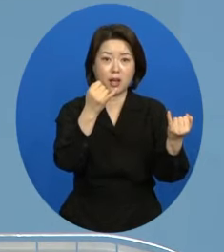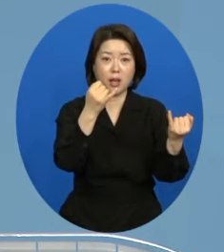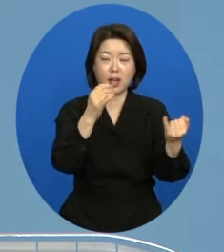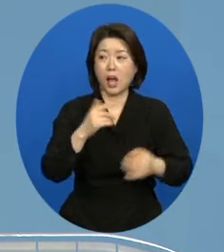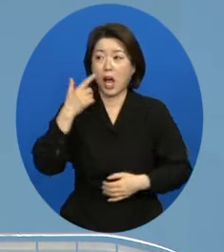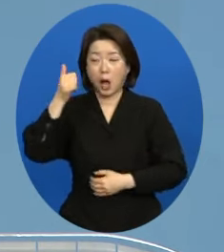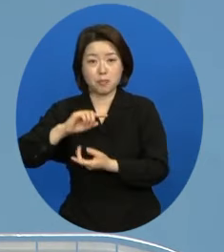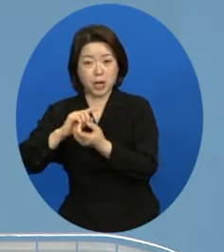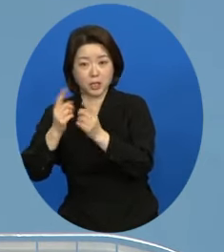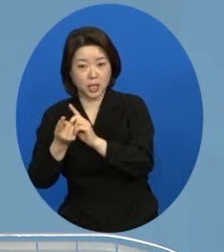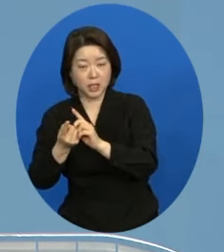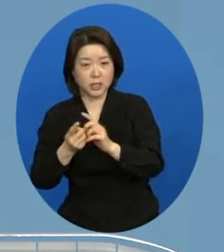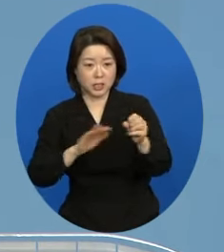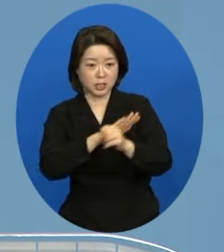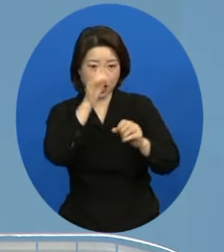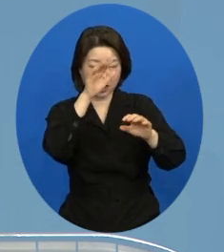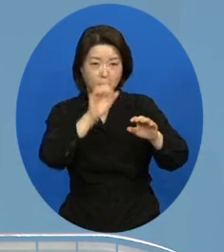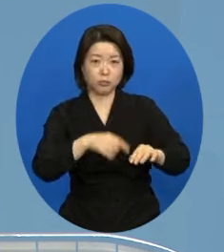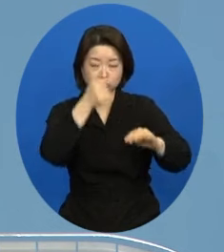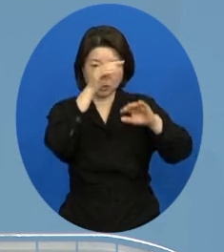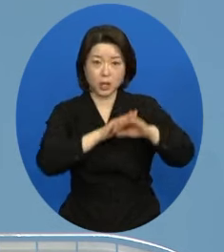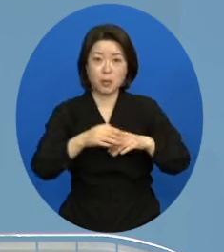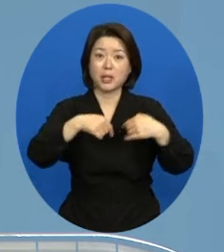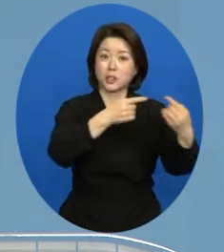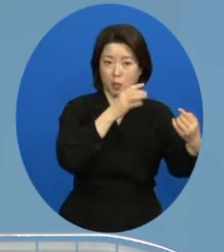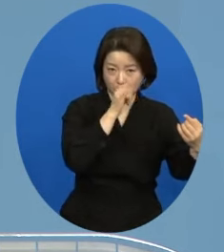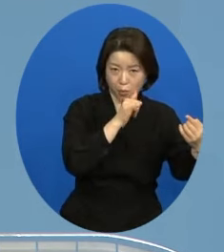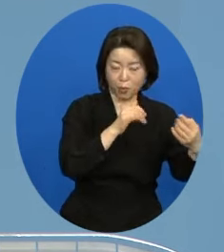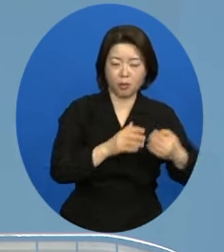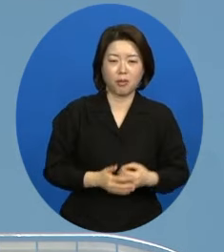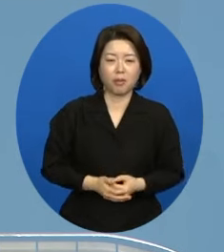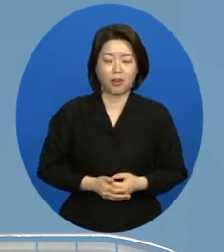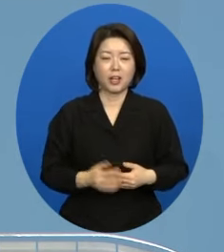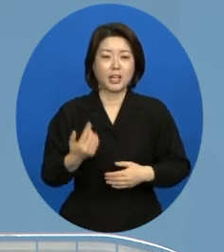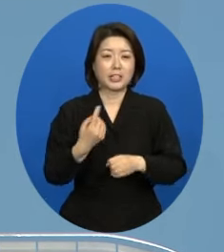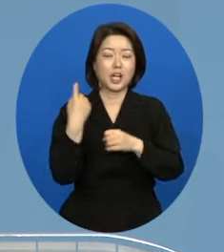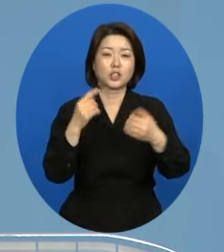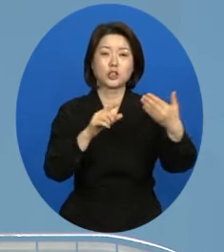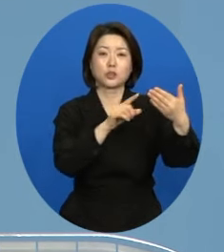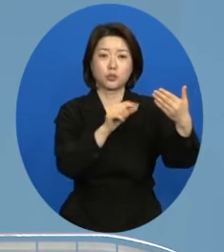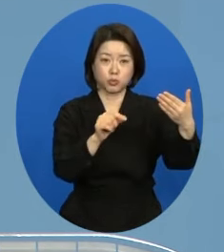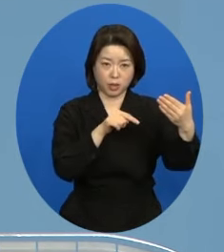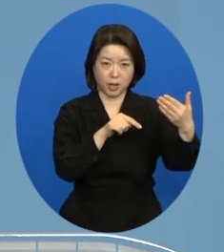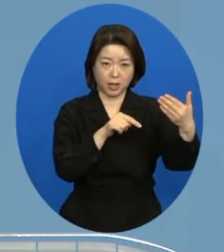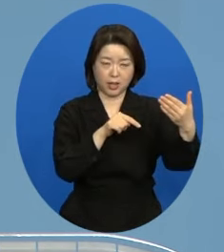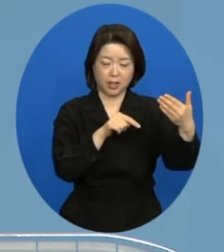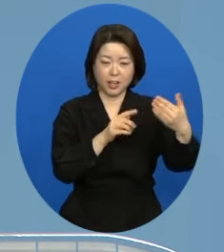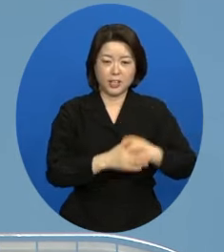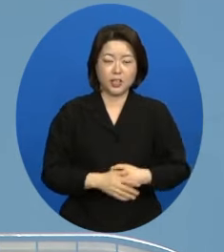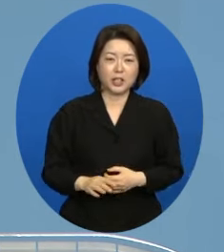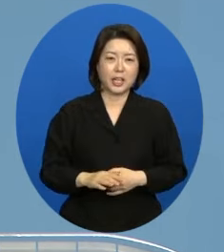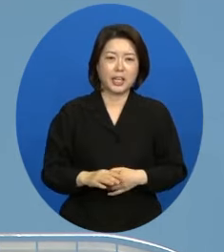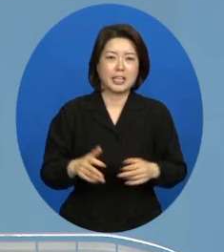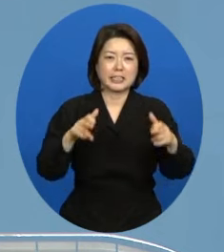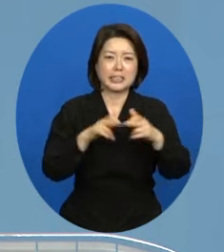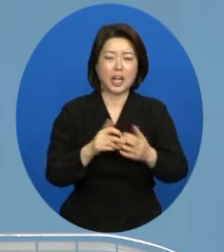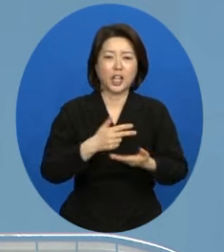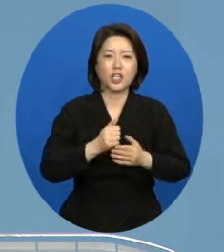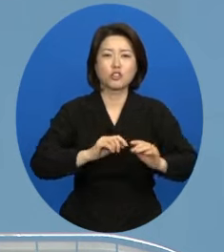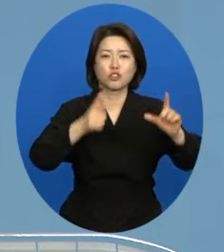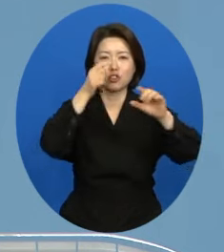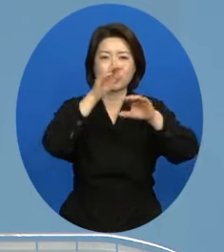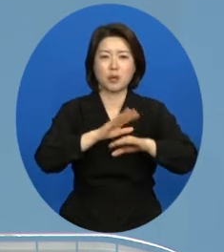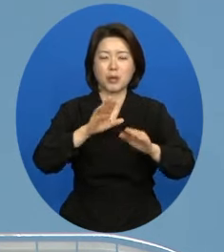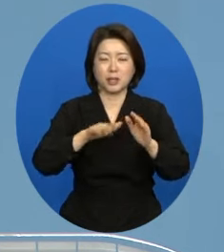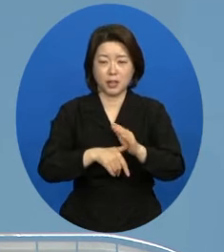예배에 나오기 시작하셨고 오기도 하셨고 난 9월의 장애인 주일에는 하가 참는 사부 예배에 엄마도